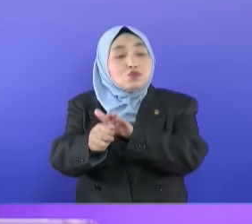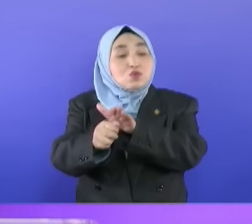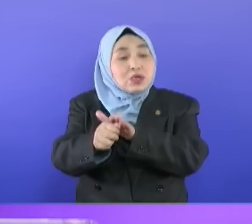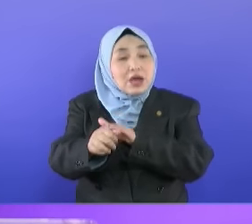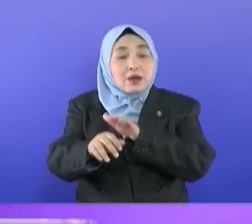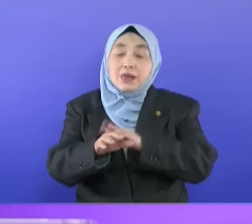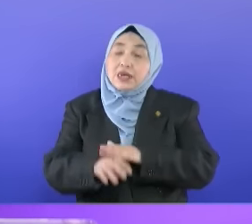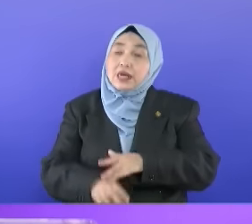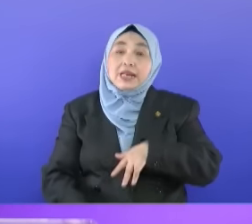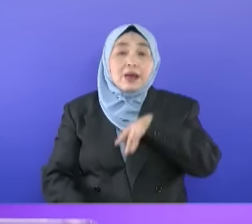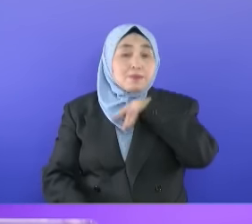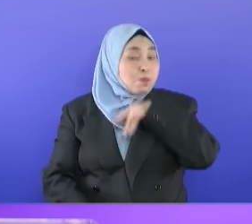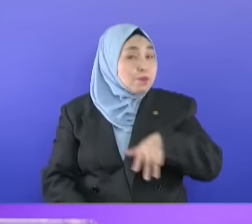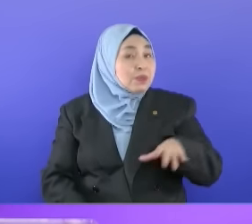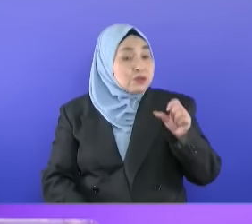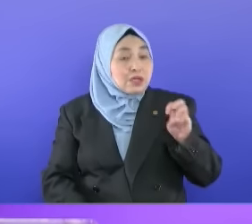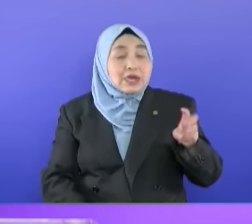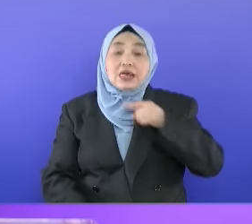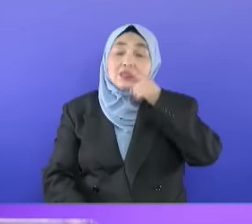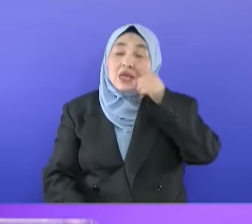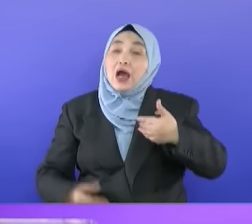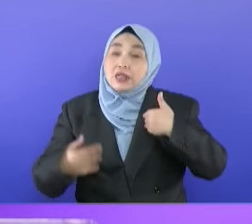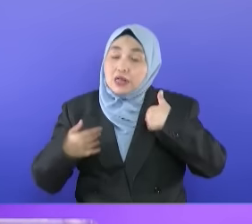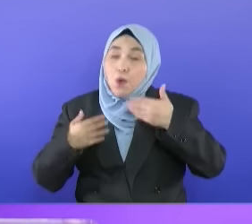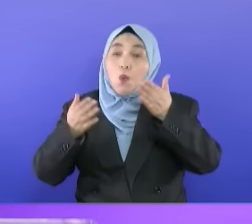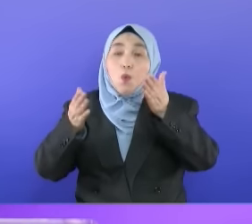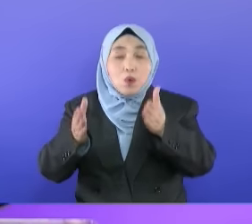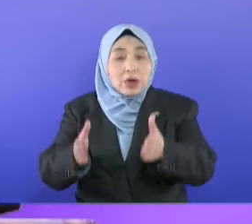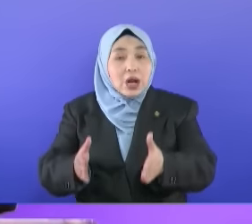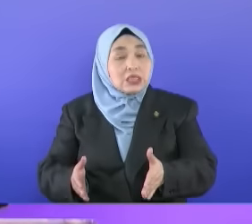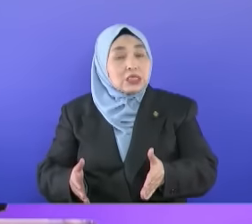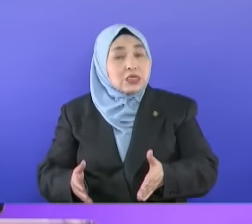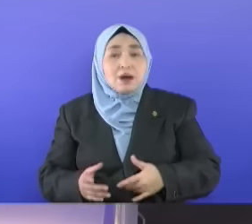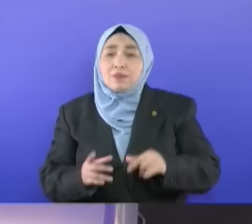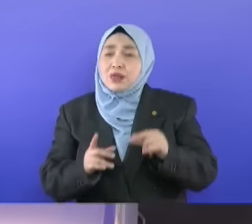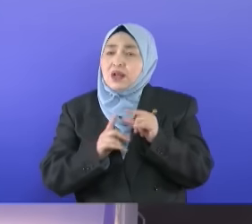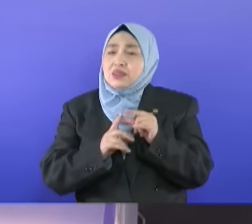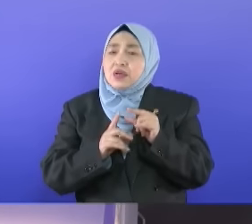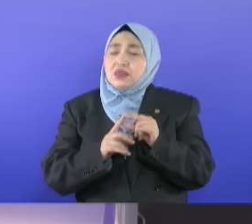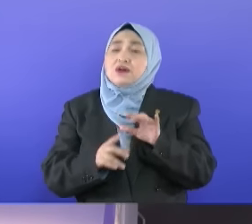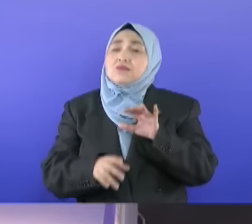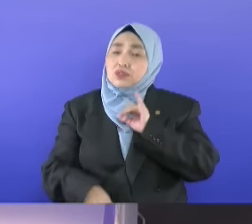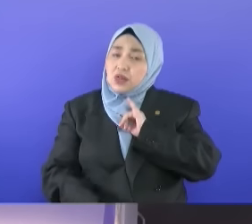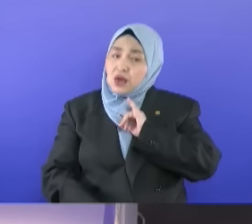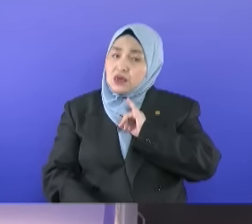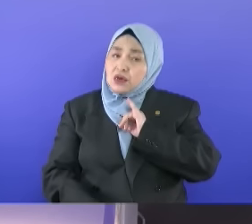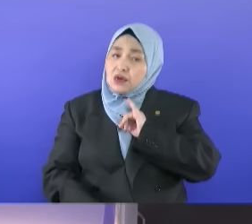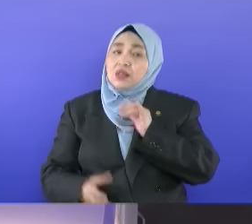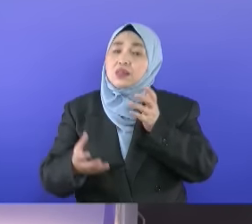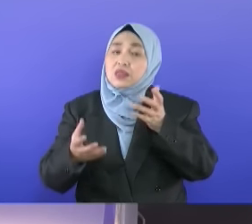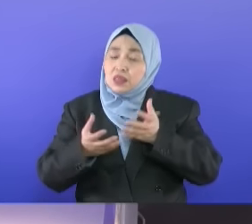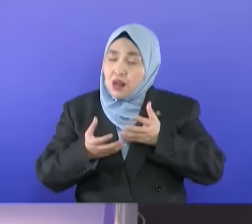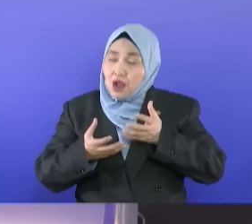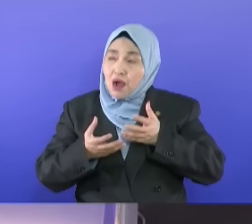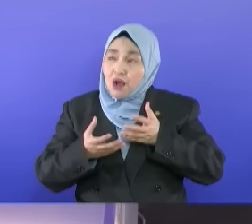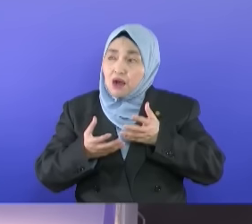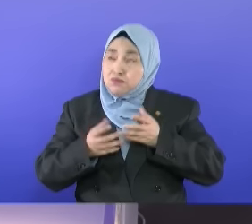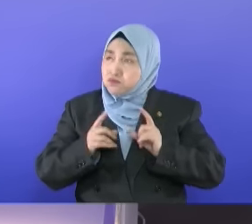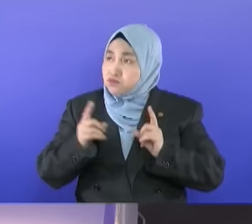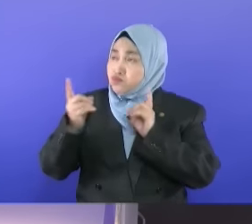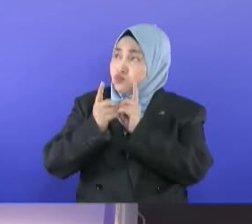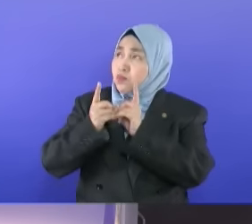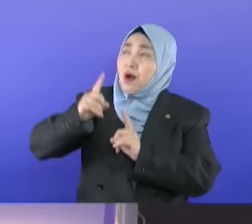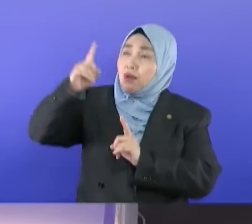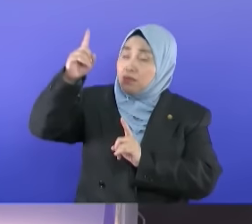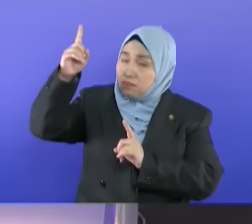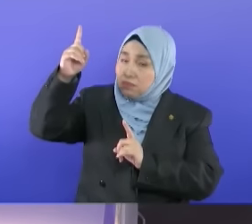Shallallahu Alaihi Wasallam bila dinyatakan ada orang yang istilahnya Saya ingin mendatangi Tuhan dengan satu